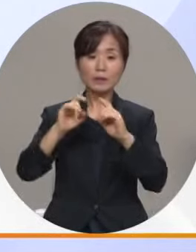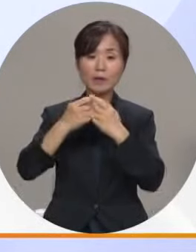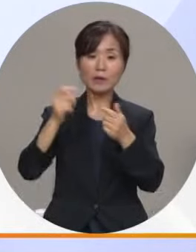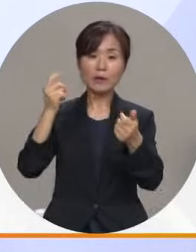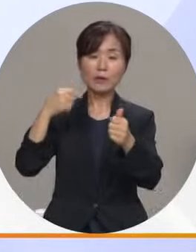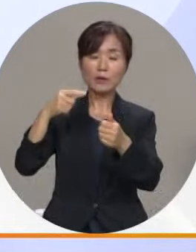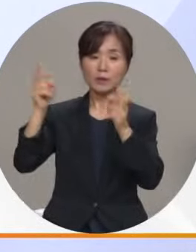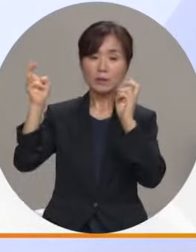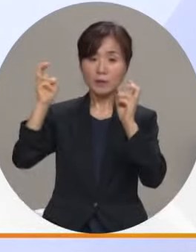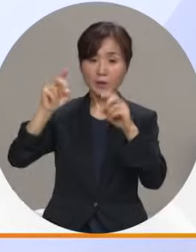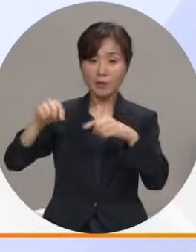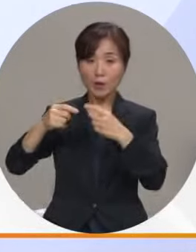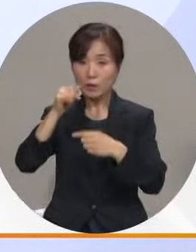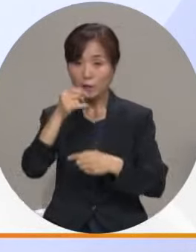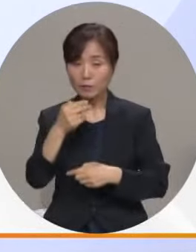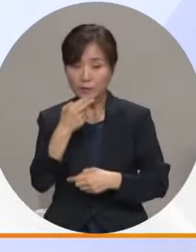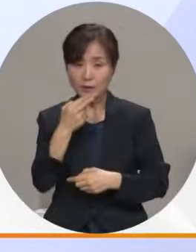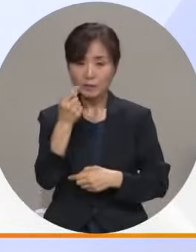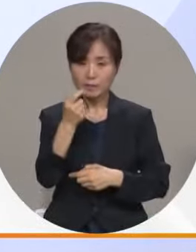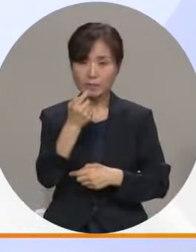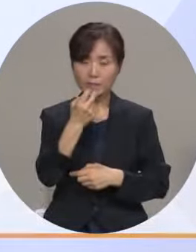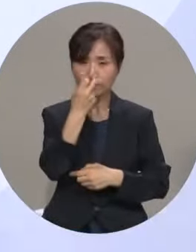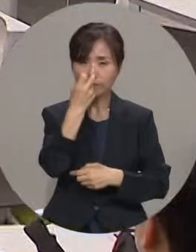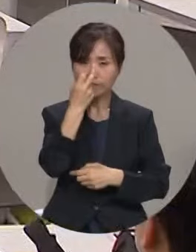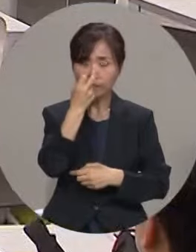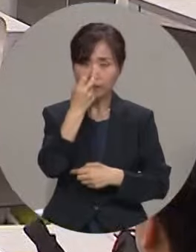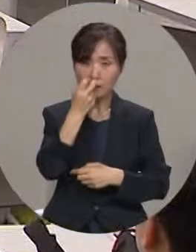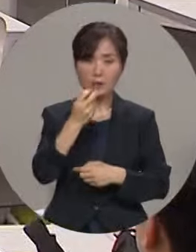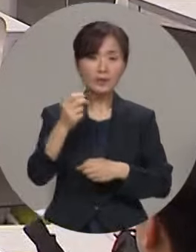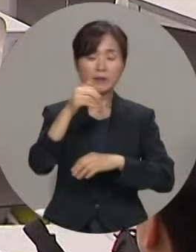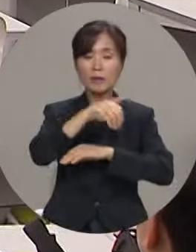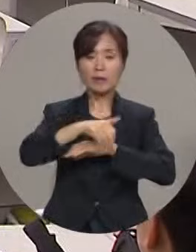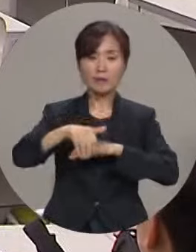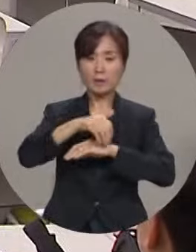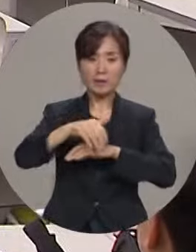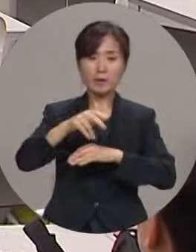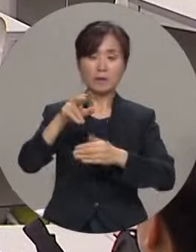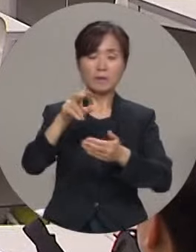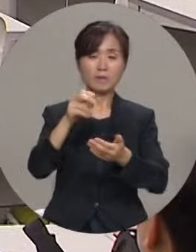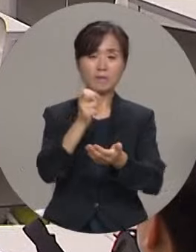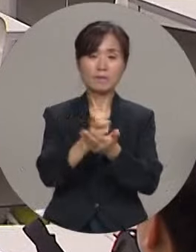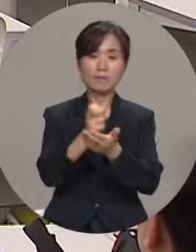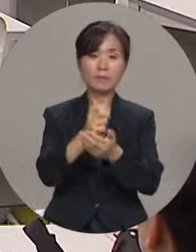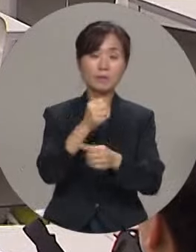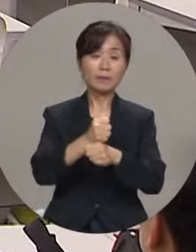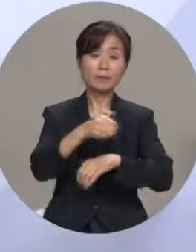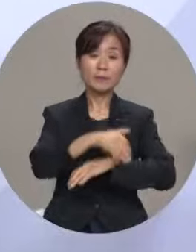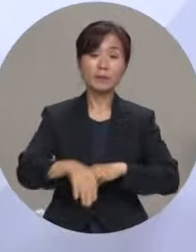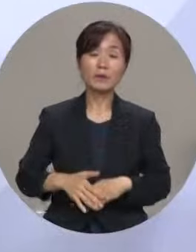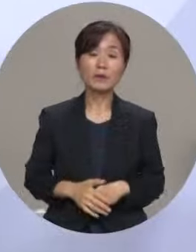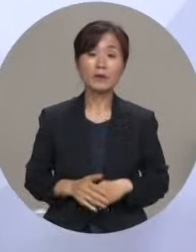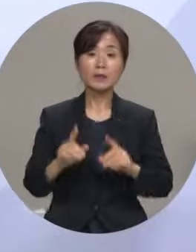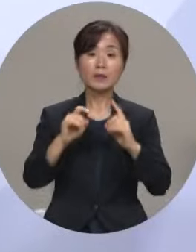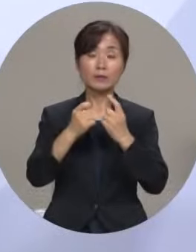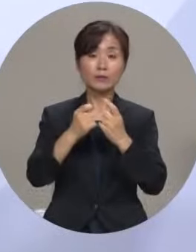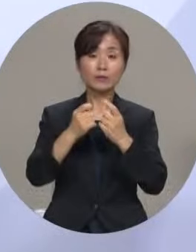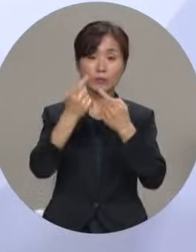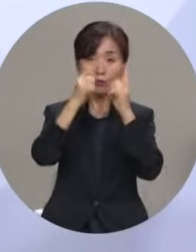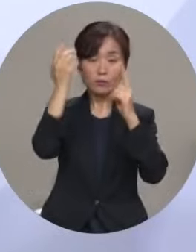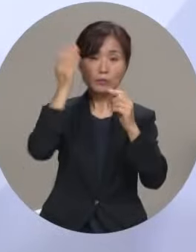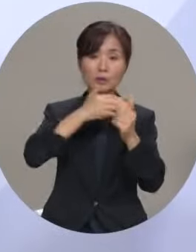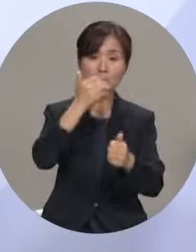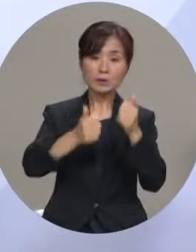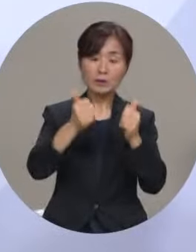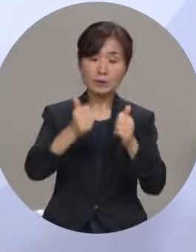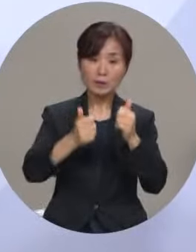하반기 중에 마련하여 시행할 계획입니다 한편 수능 모의고사 문항을 만드는 사교육 업체가